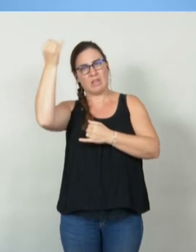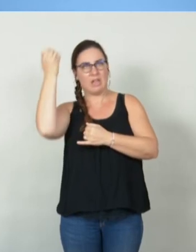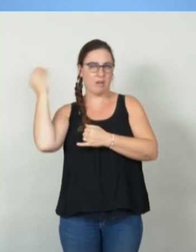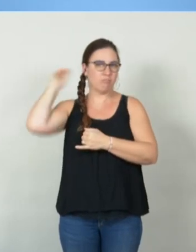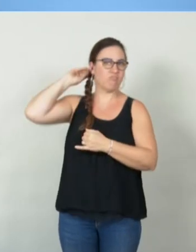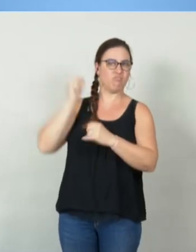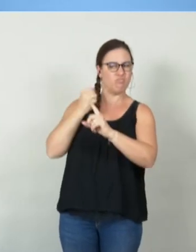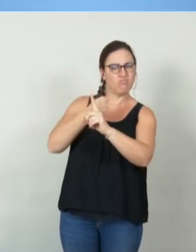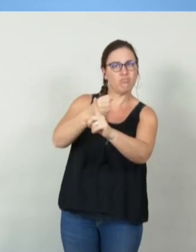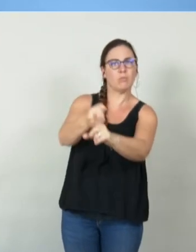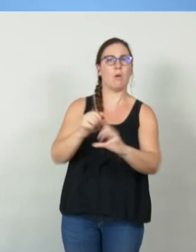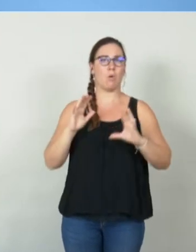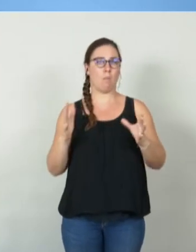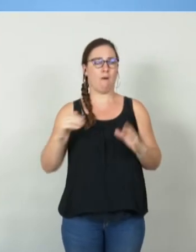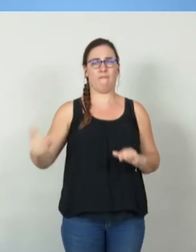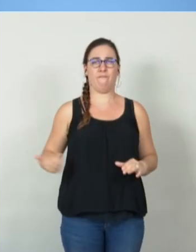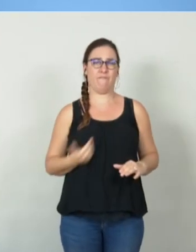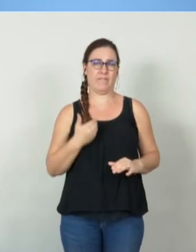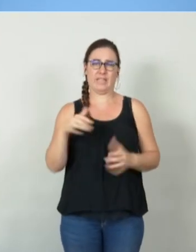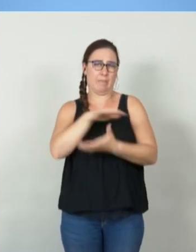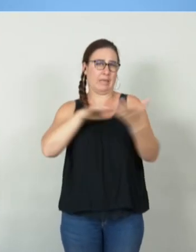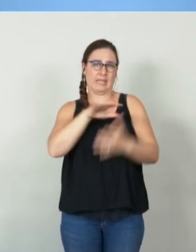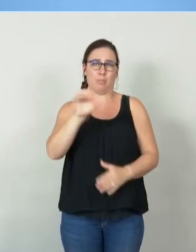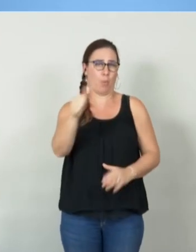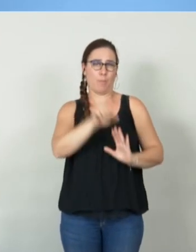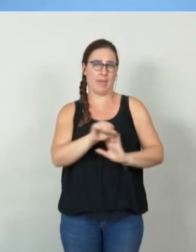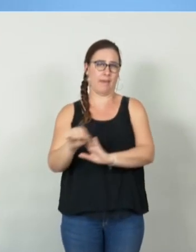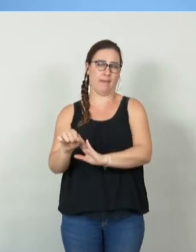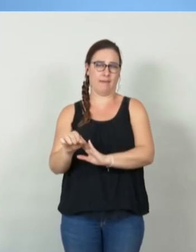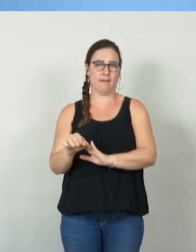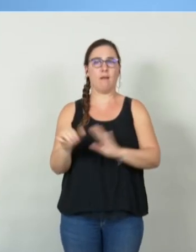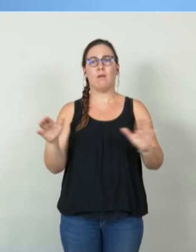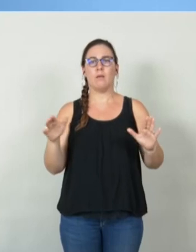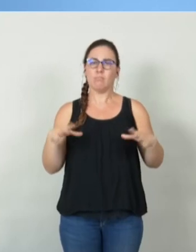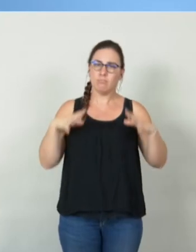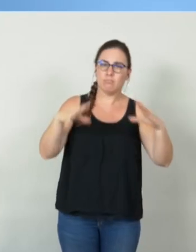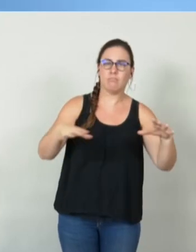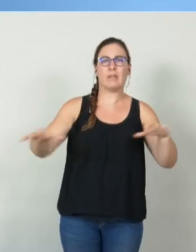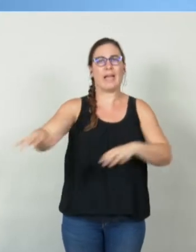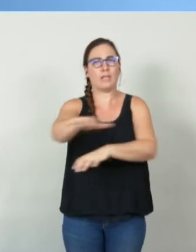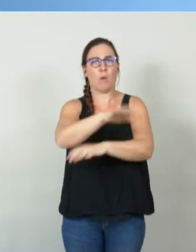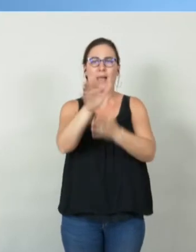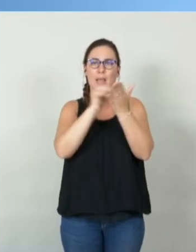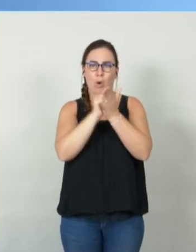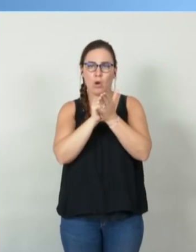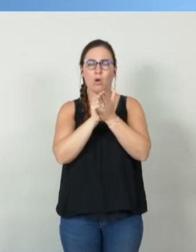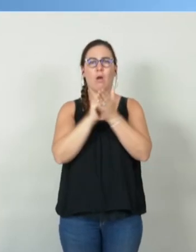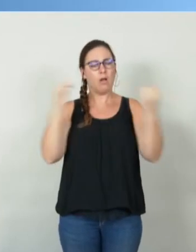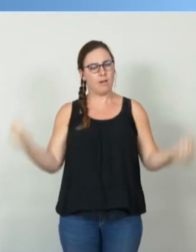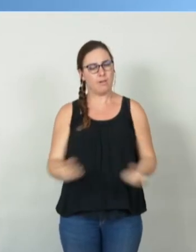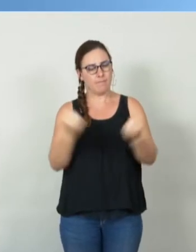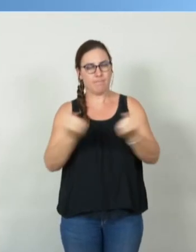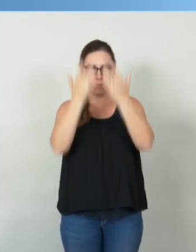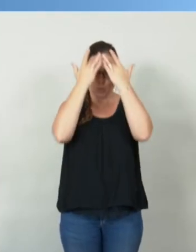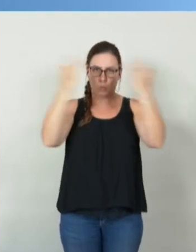entrer principal les premières victimes des crises en portant le territoire des projets emblématiques prouvent promouvant la culture